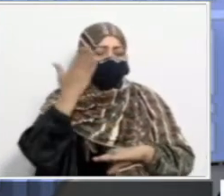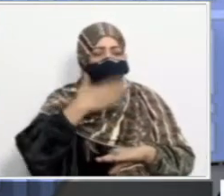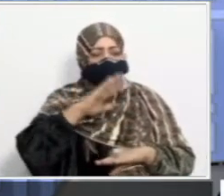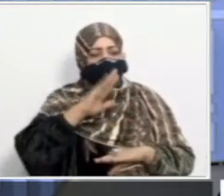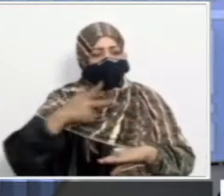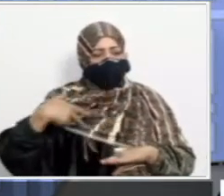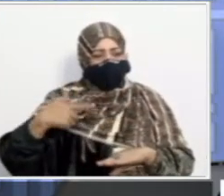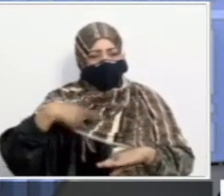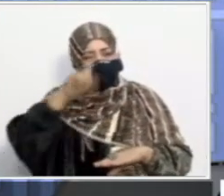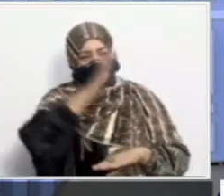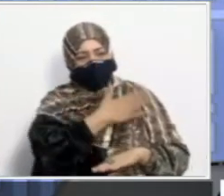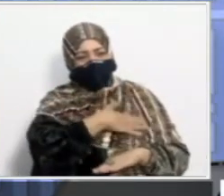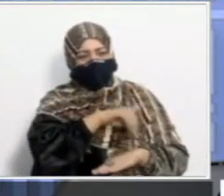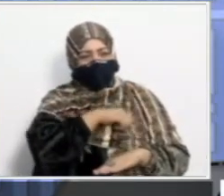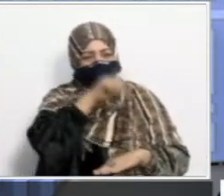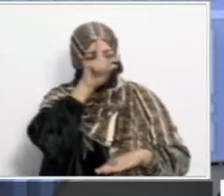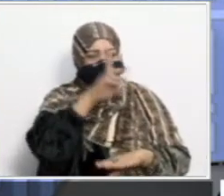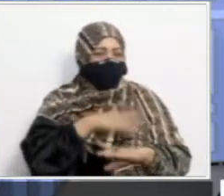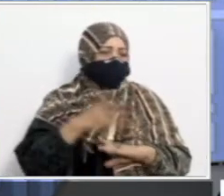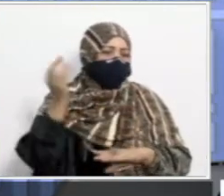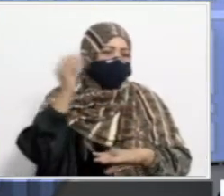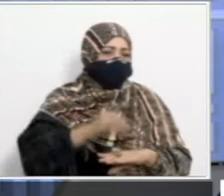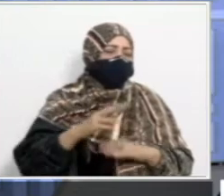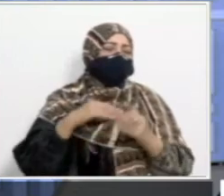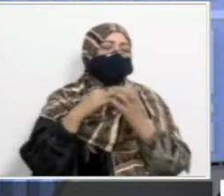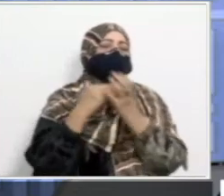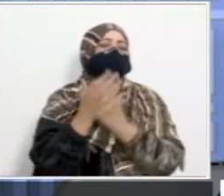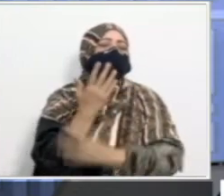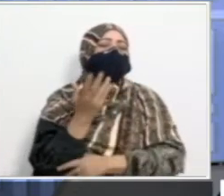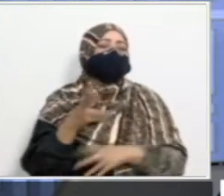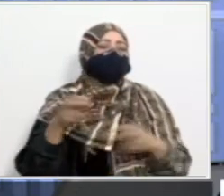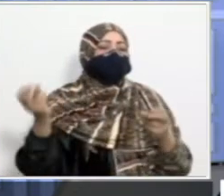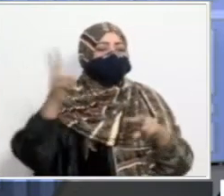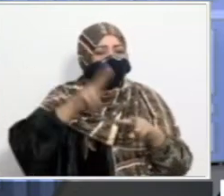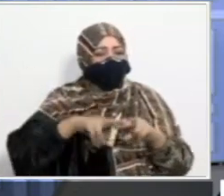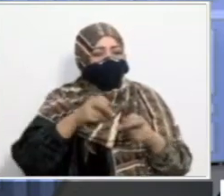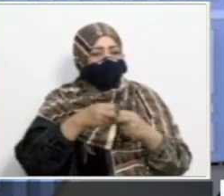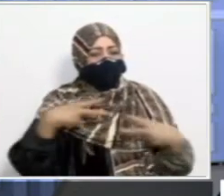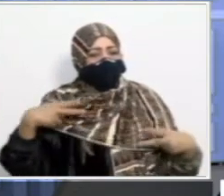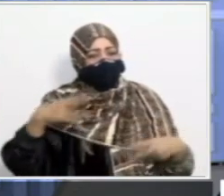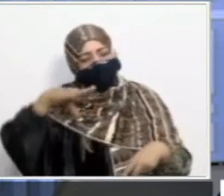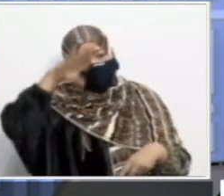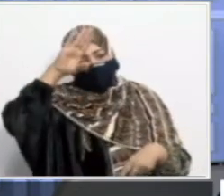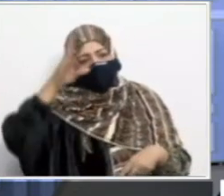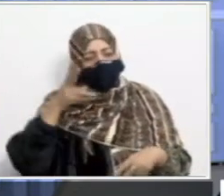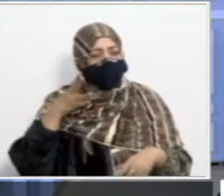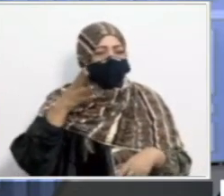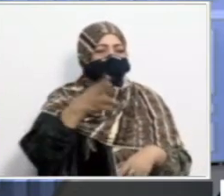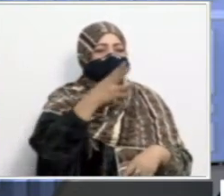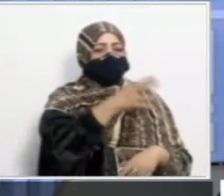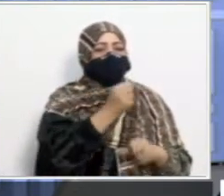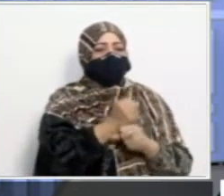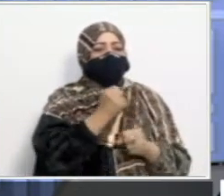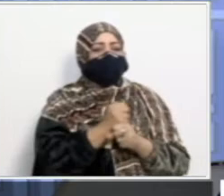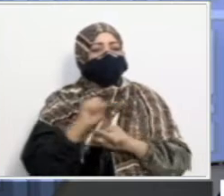فقضوا، ورواية فأتموا جعلها المالكية متوجهة إلى الأفعال، فالأفعال نتمها، نعتبر اللي